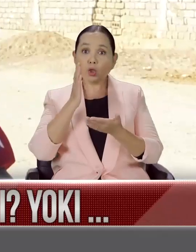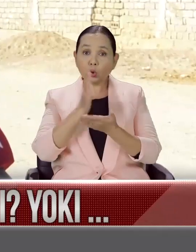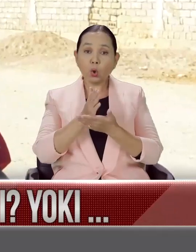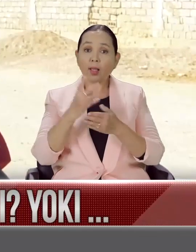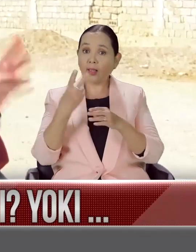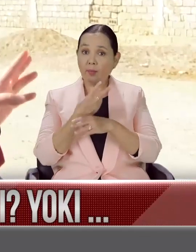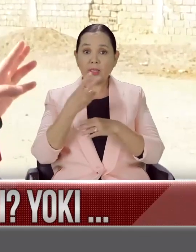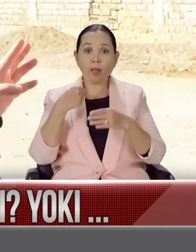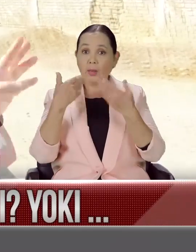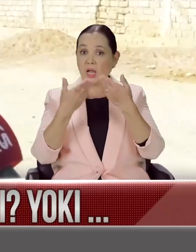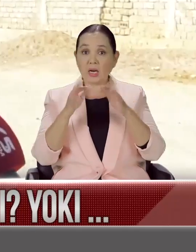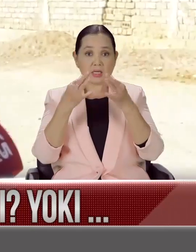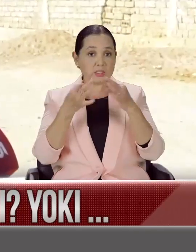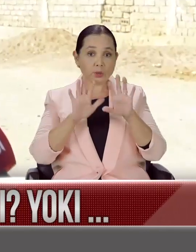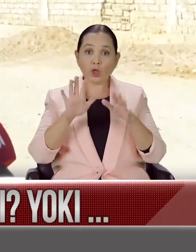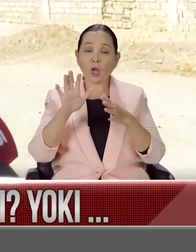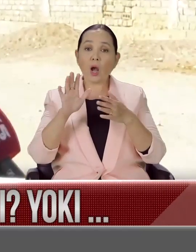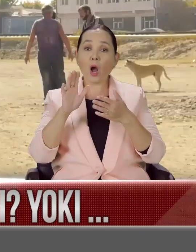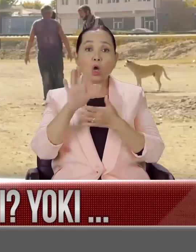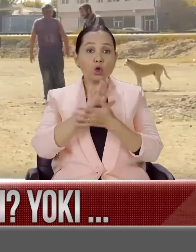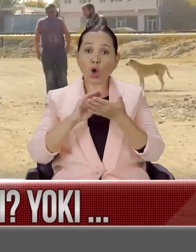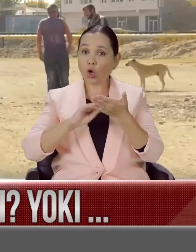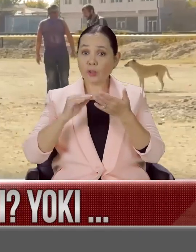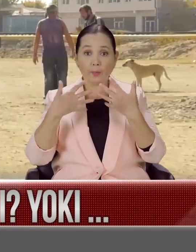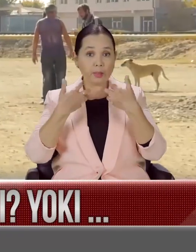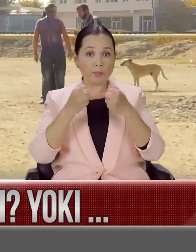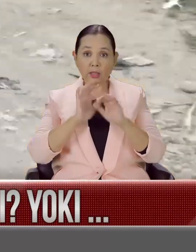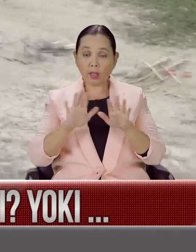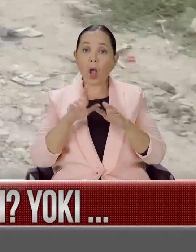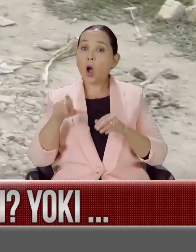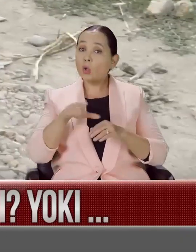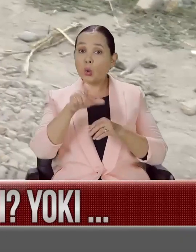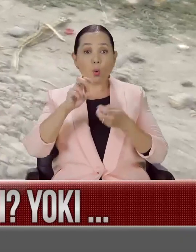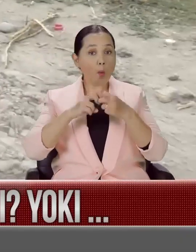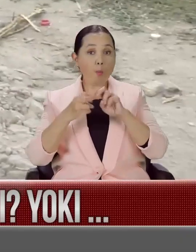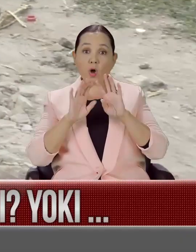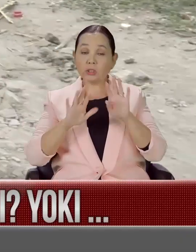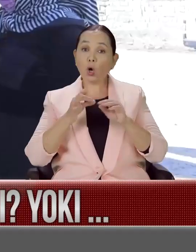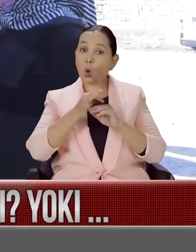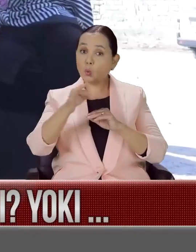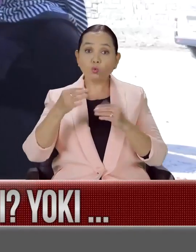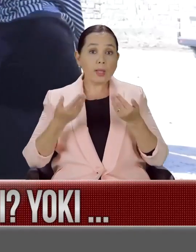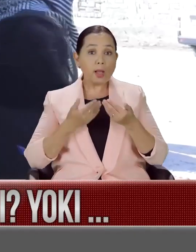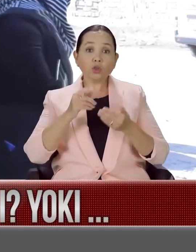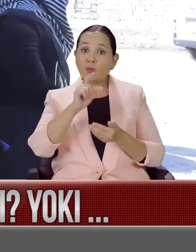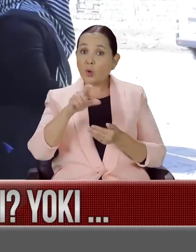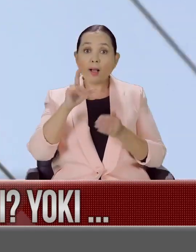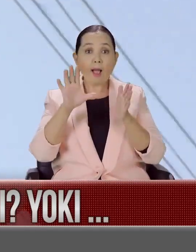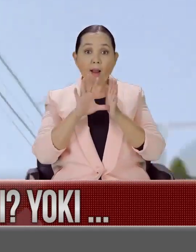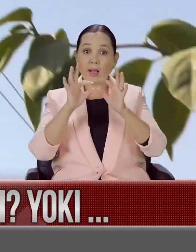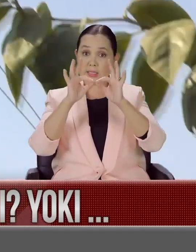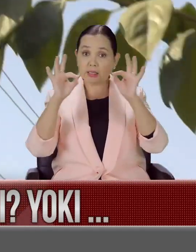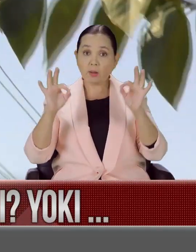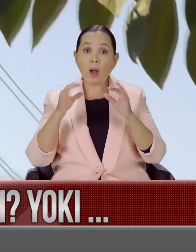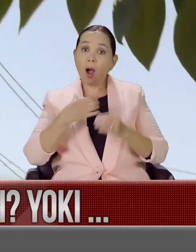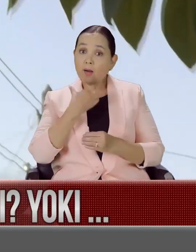2 marta chiqsam kirg'izishmadi. Yozib ham qo'yishgani yo'q. Joydagi masala faqatgina yo'l muammosi emas. Hududda yashovchi fuqarolar elektr